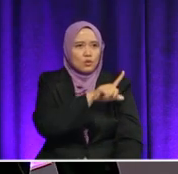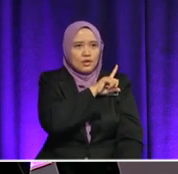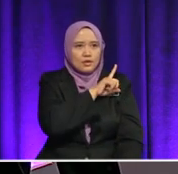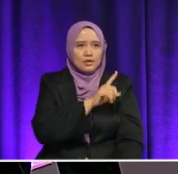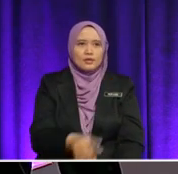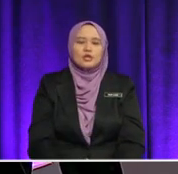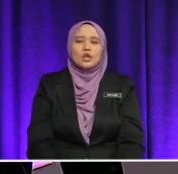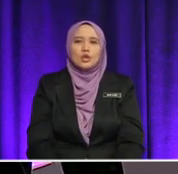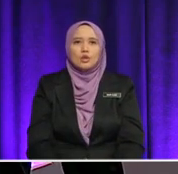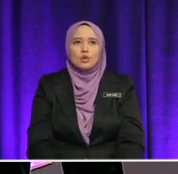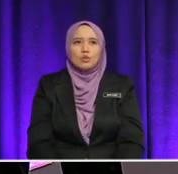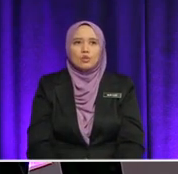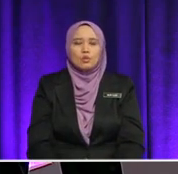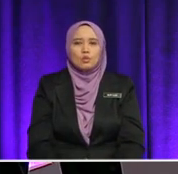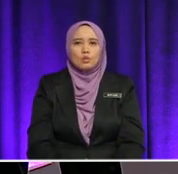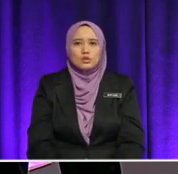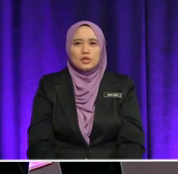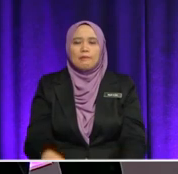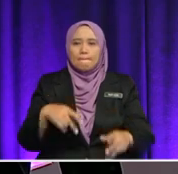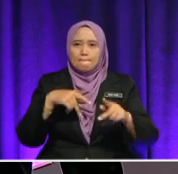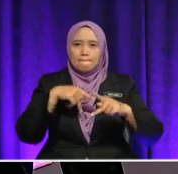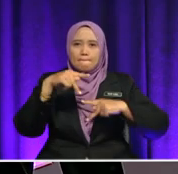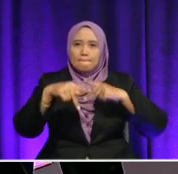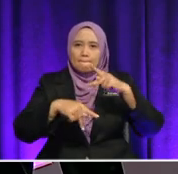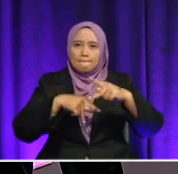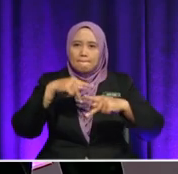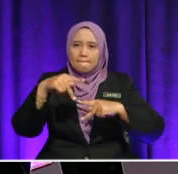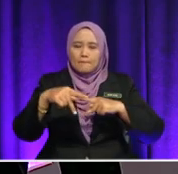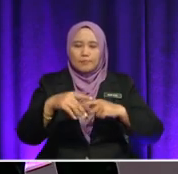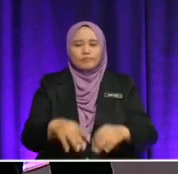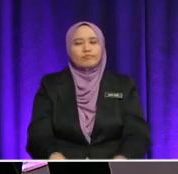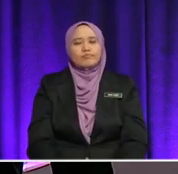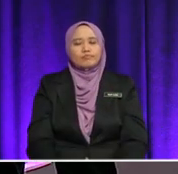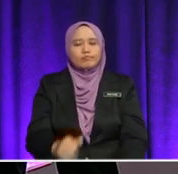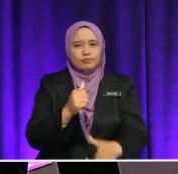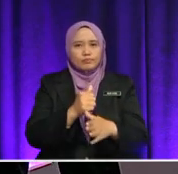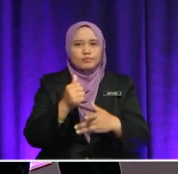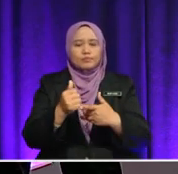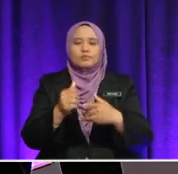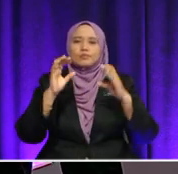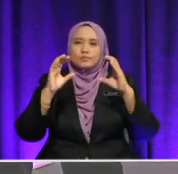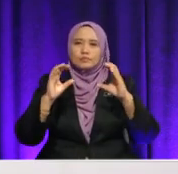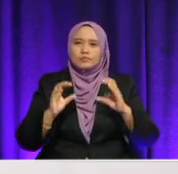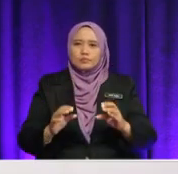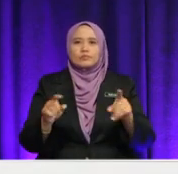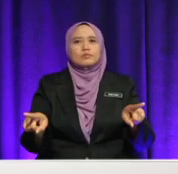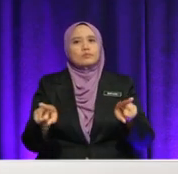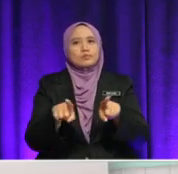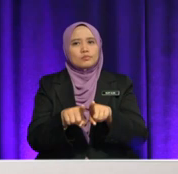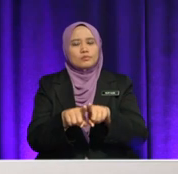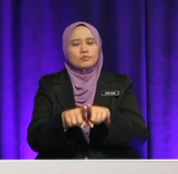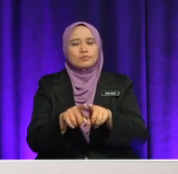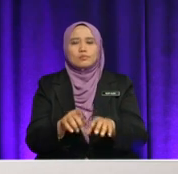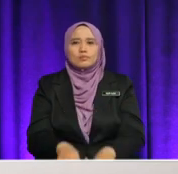Akmal untuk mengatur Akmal dan mengemudi dalam talian juga kaidahnya sama Oke cuma pemilihannya memilih